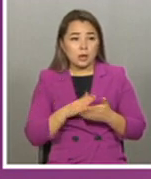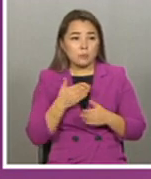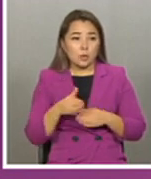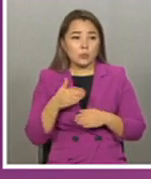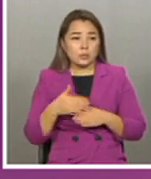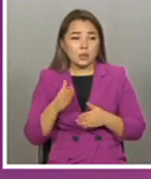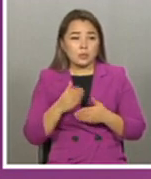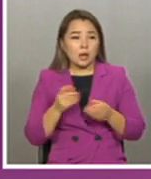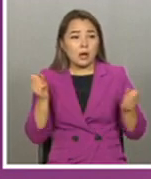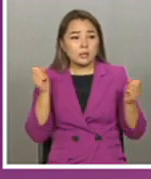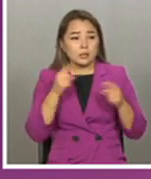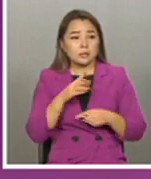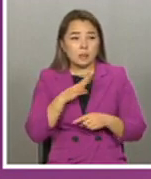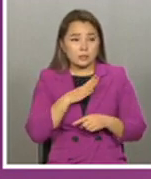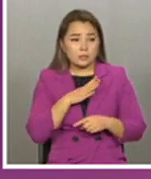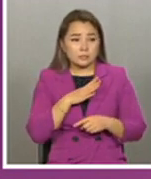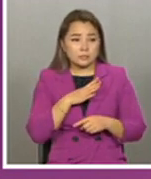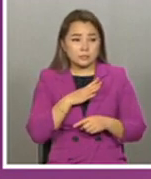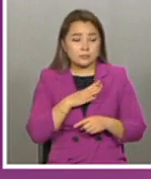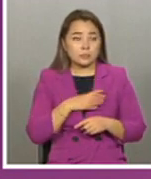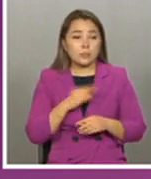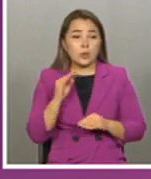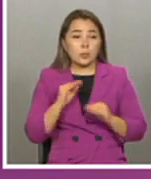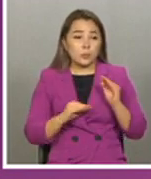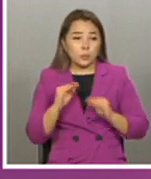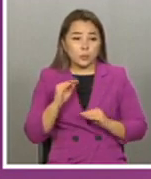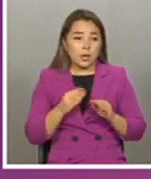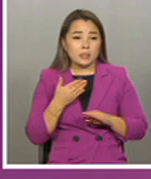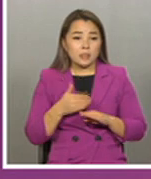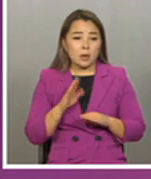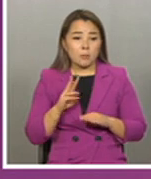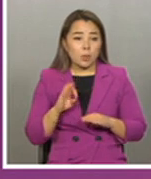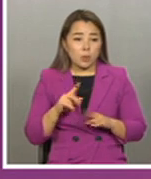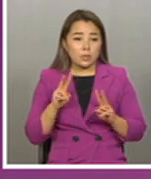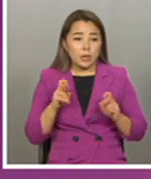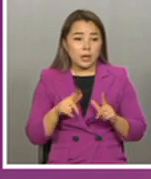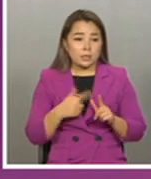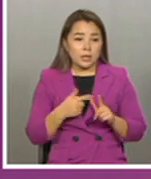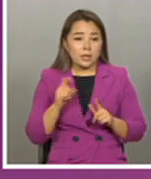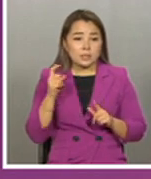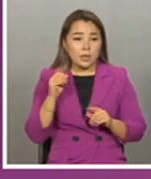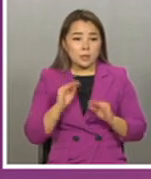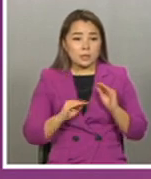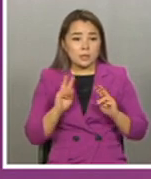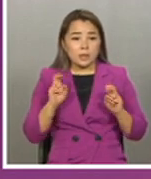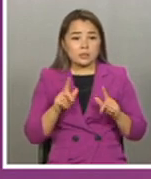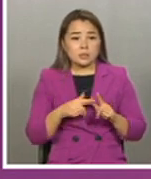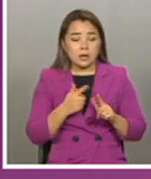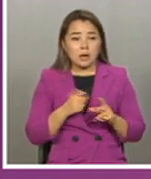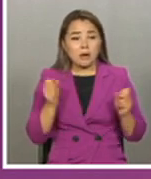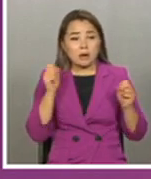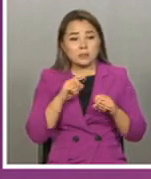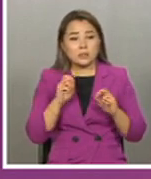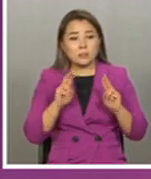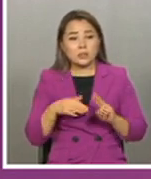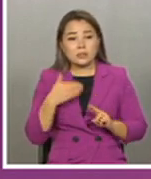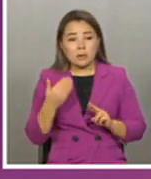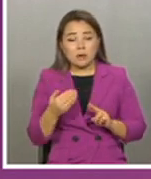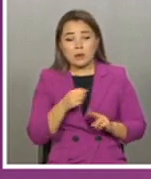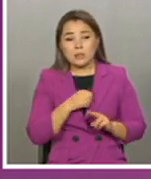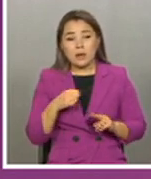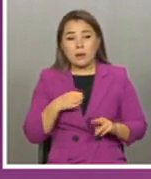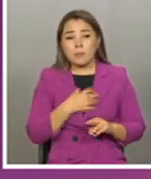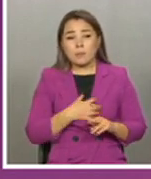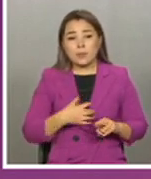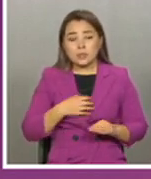тұратыны анықталды. Бөлшектердің бұл саны моль деп аталатын химиялық заттардың мөлшерін анықтауға арналған ең маңызды